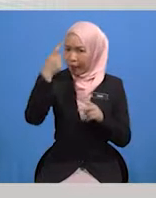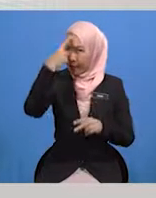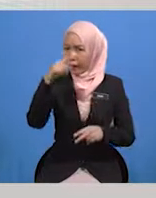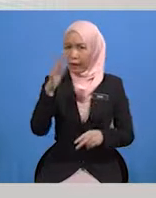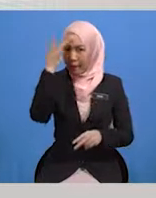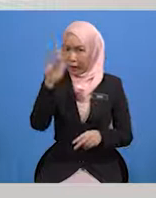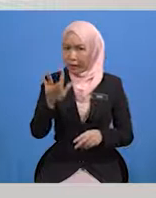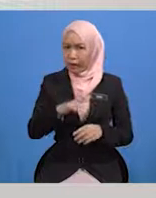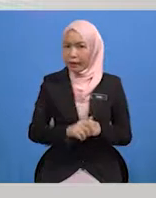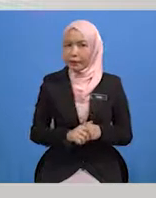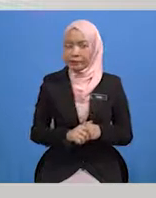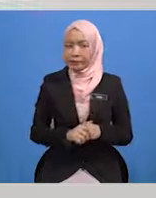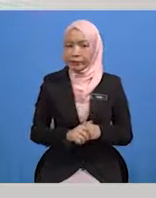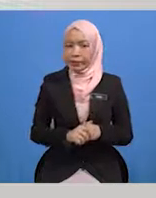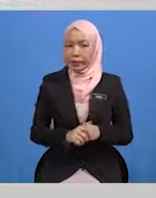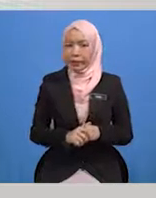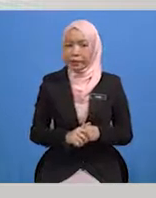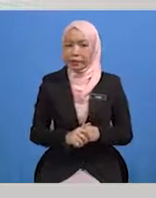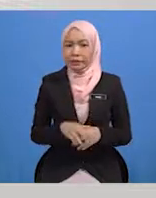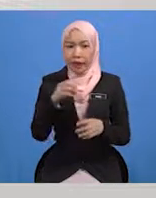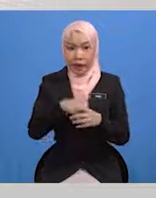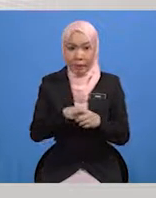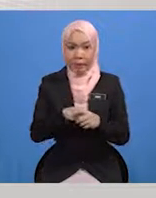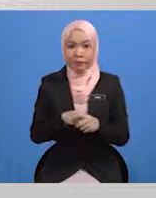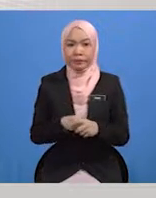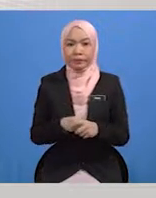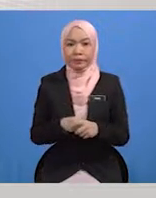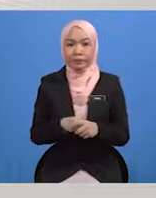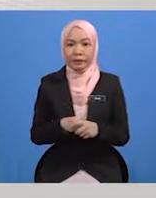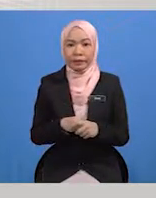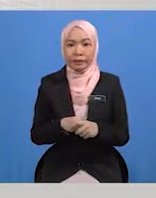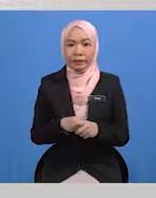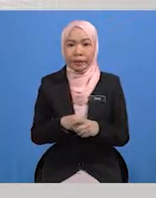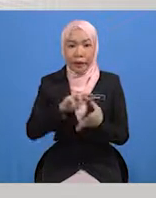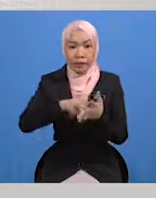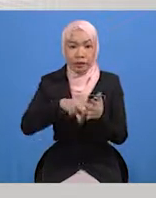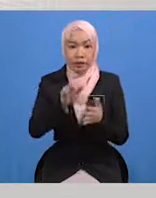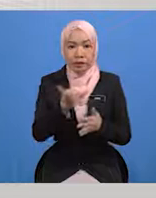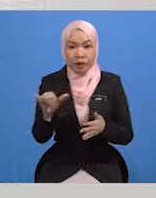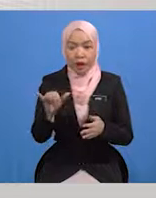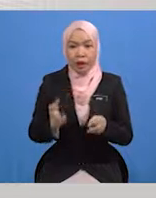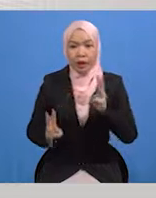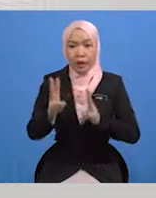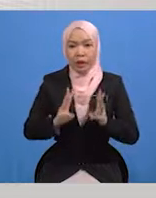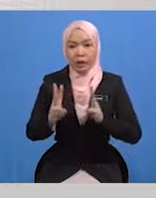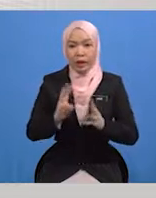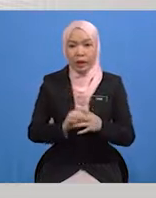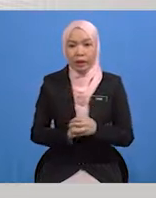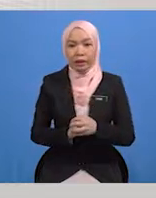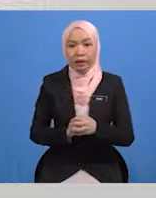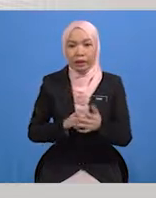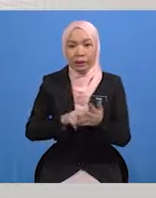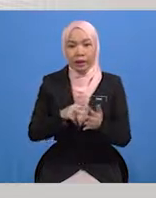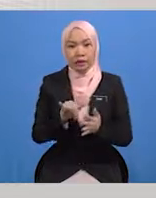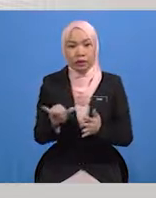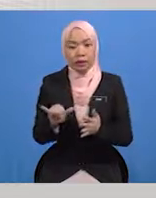Menurut Kamus Dewan, edisi keempat, watak bermaksud sifat seseorang yang zahir dan